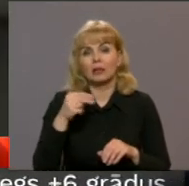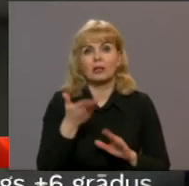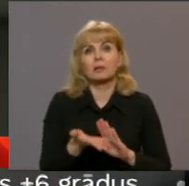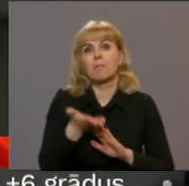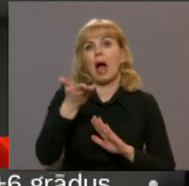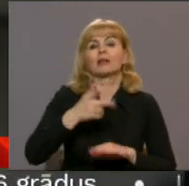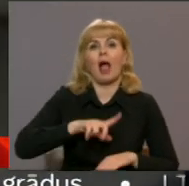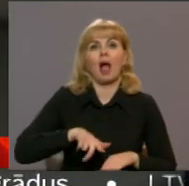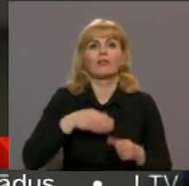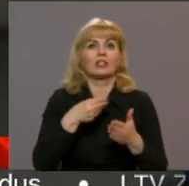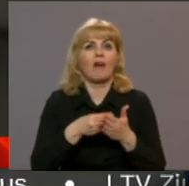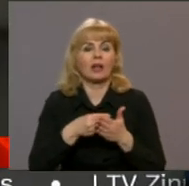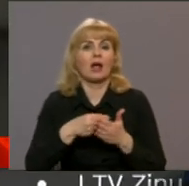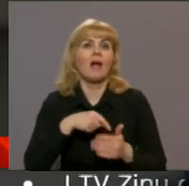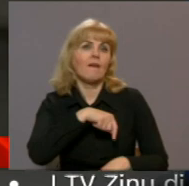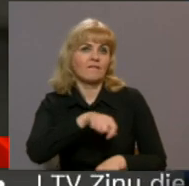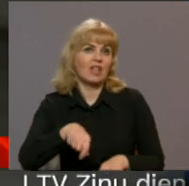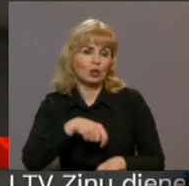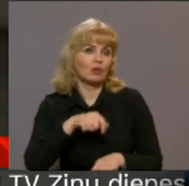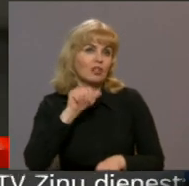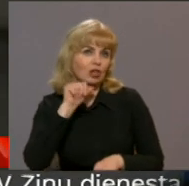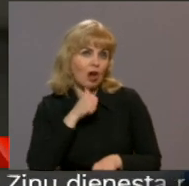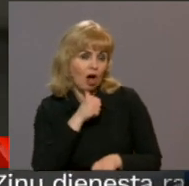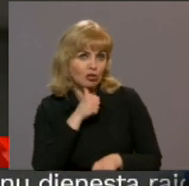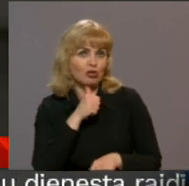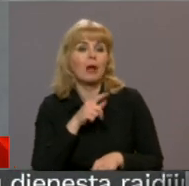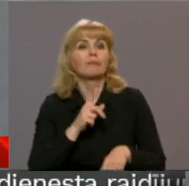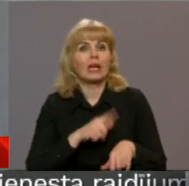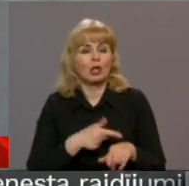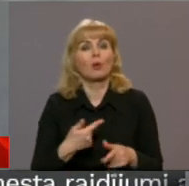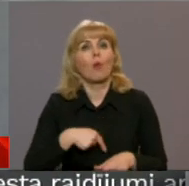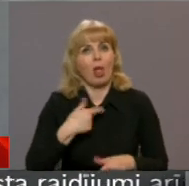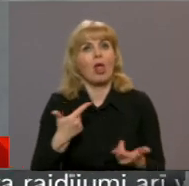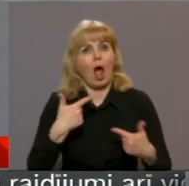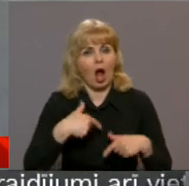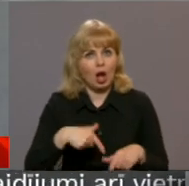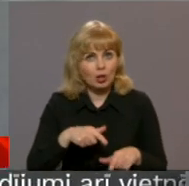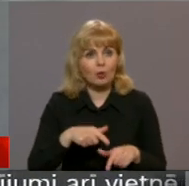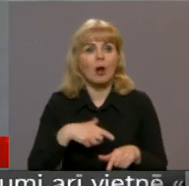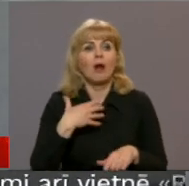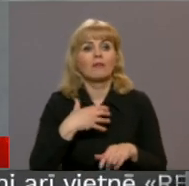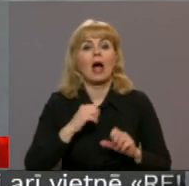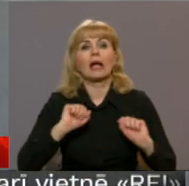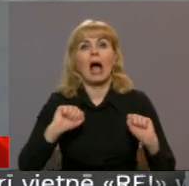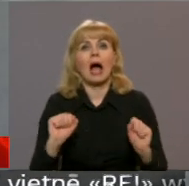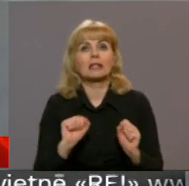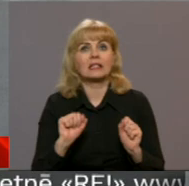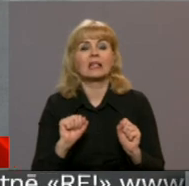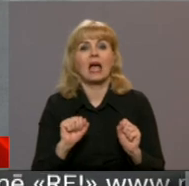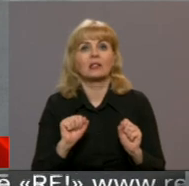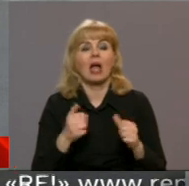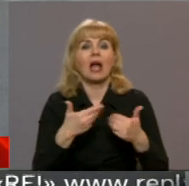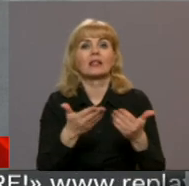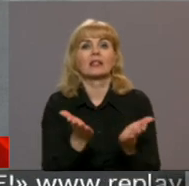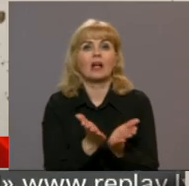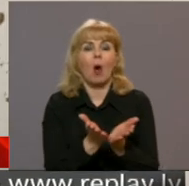latviskās vērtības un mūsu virtuves garšas. Tas paņem diezgan ilgu laiku, jo ir nepieciešams ilgi atdzisēt formā šo trauku, lai